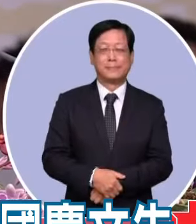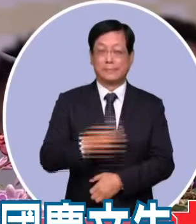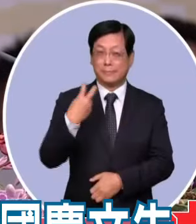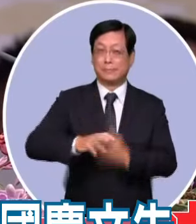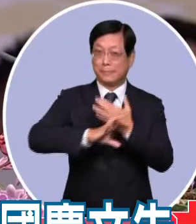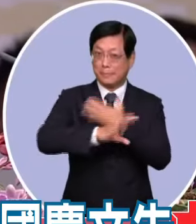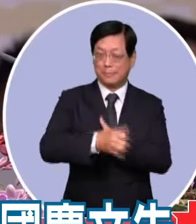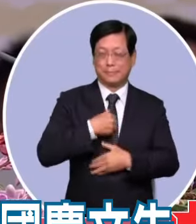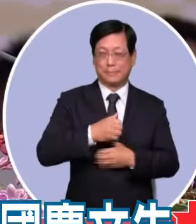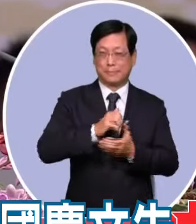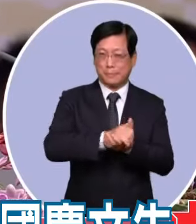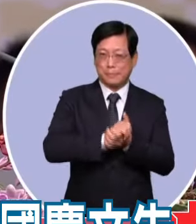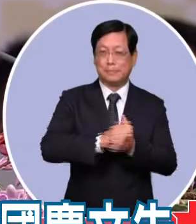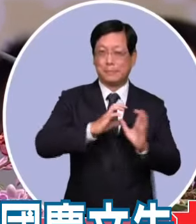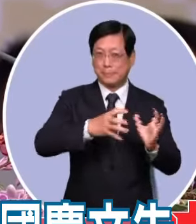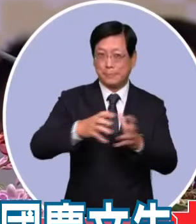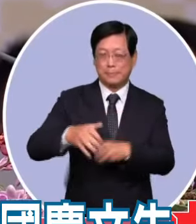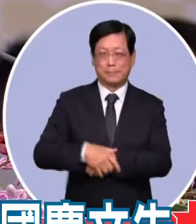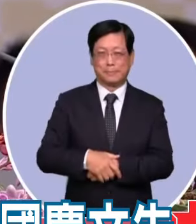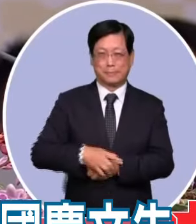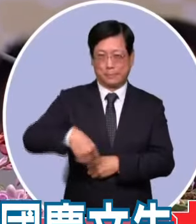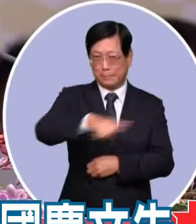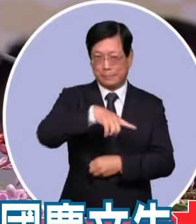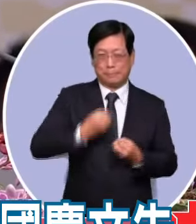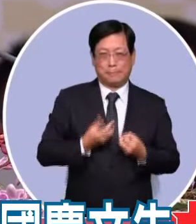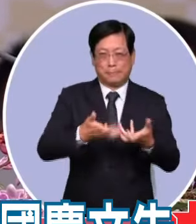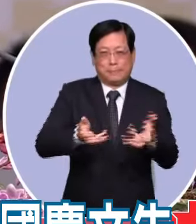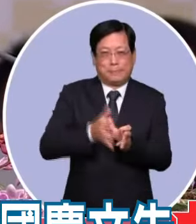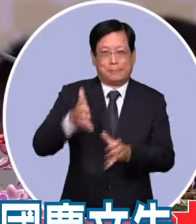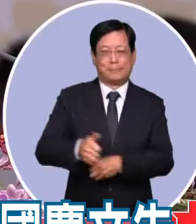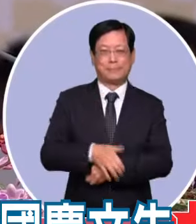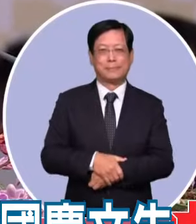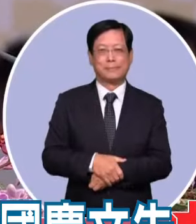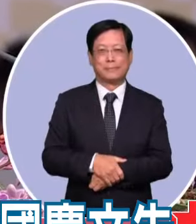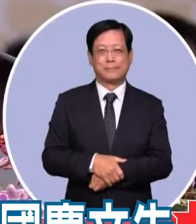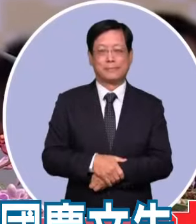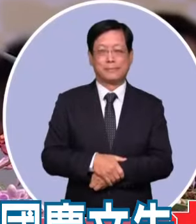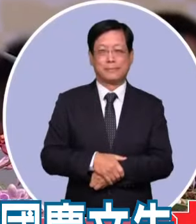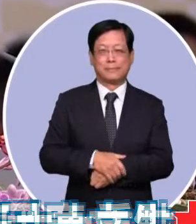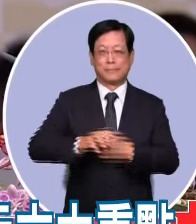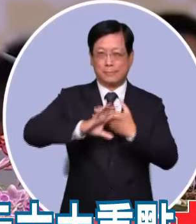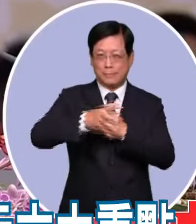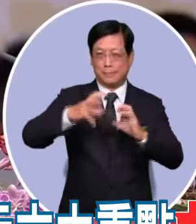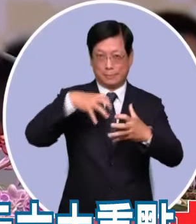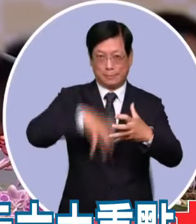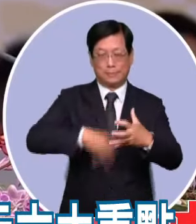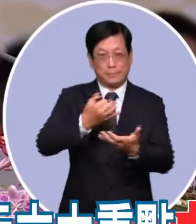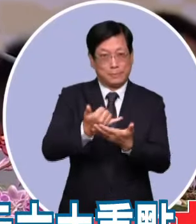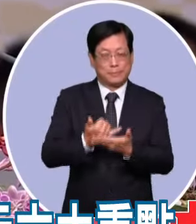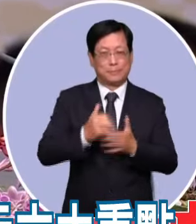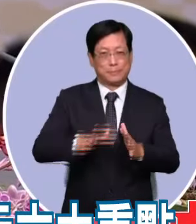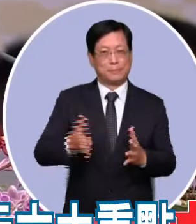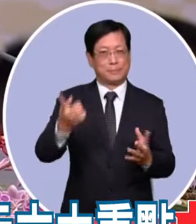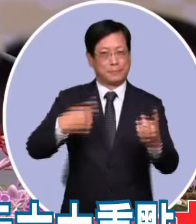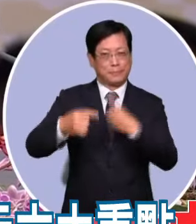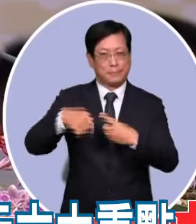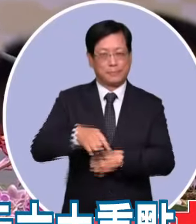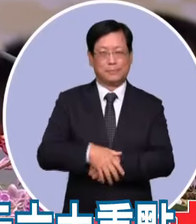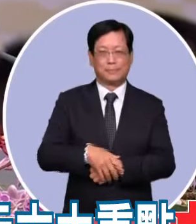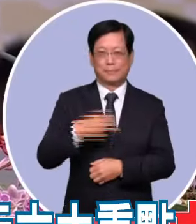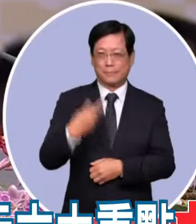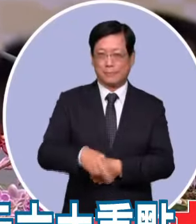邦和友好国家的庆贺团团长、海内外贵宾、现场以